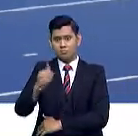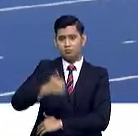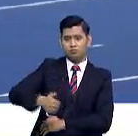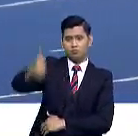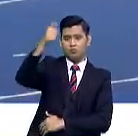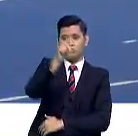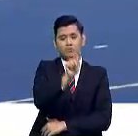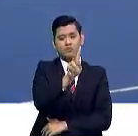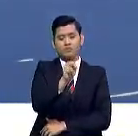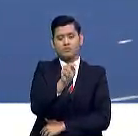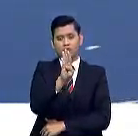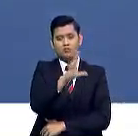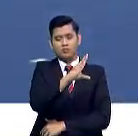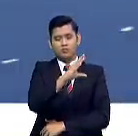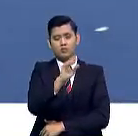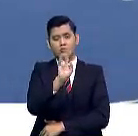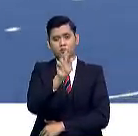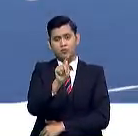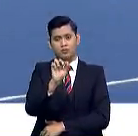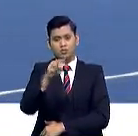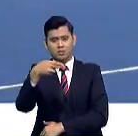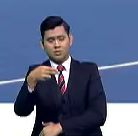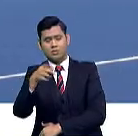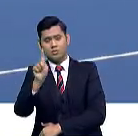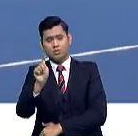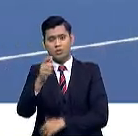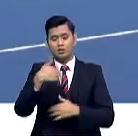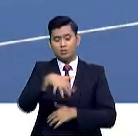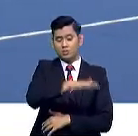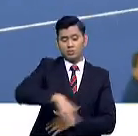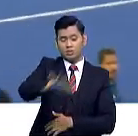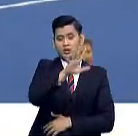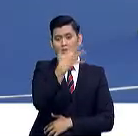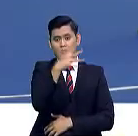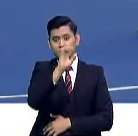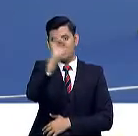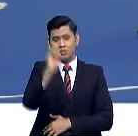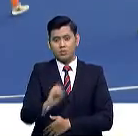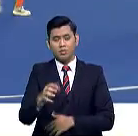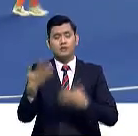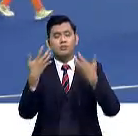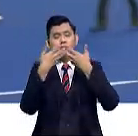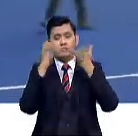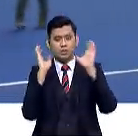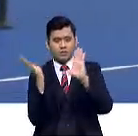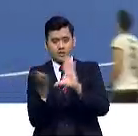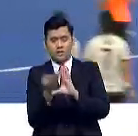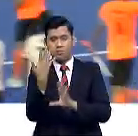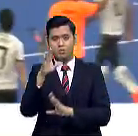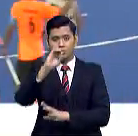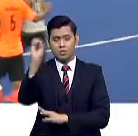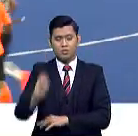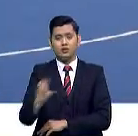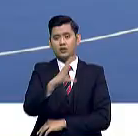dnb Terengganu hoki timati FT mempunyai kita 15100 diikuti mebgg 50-500 dan